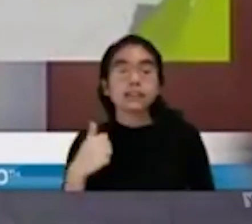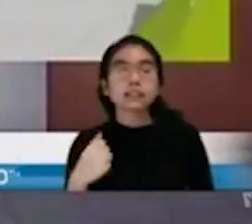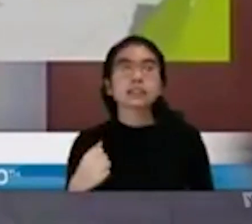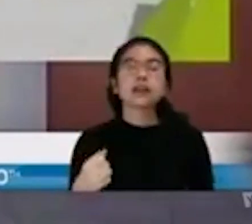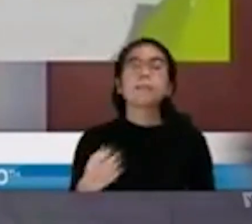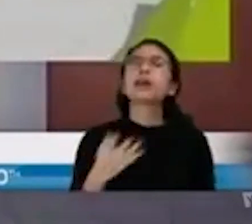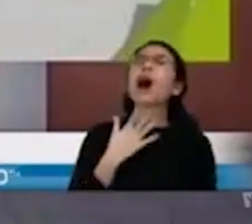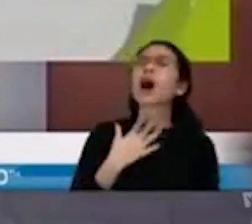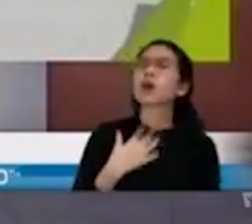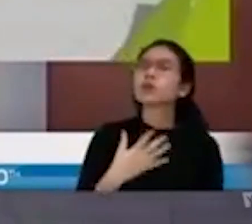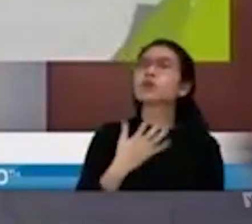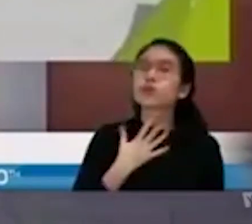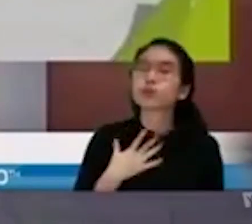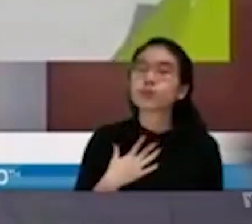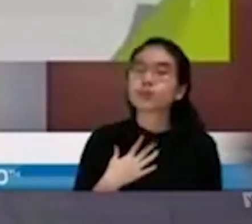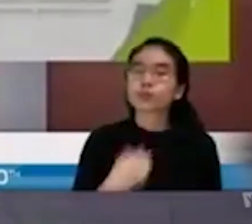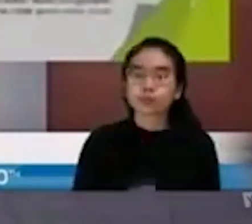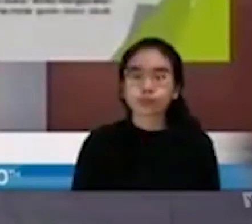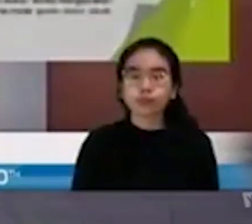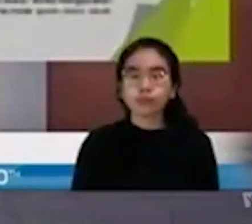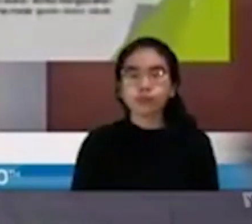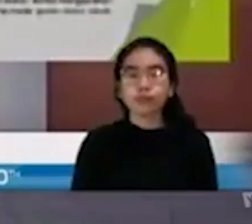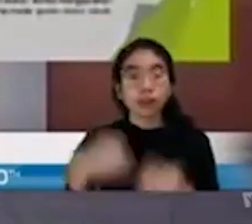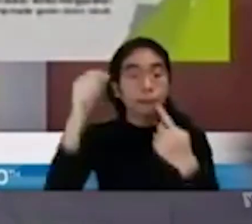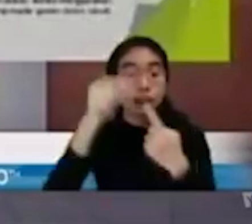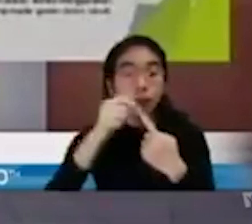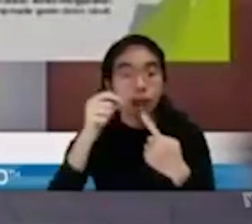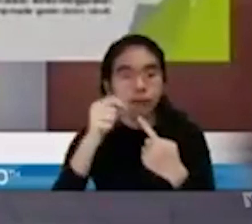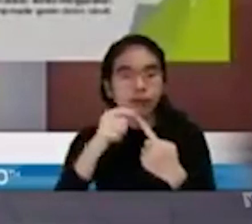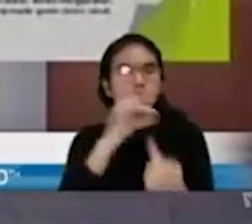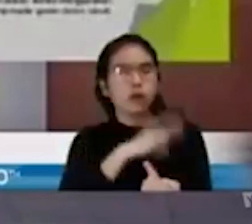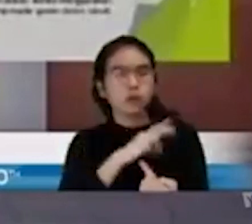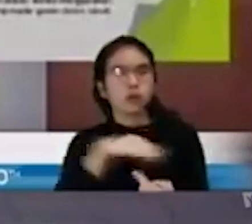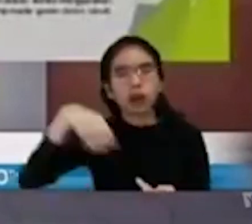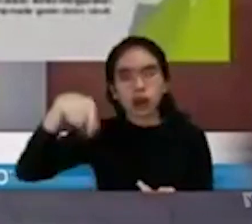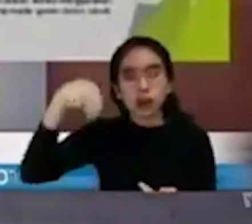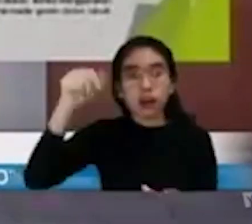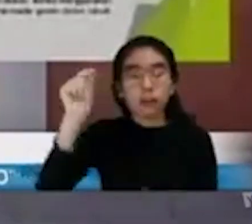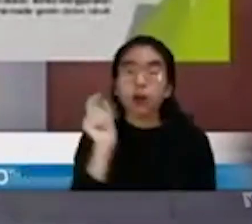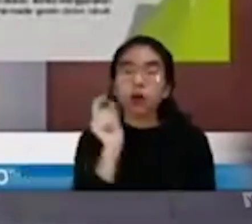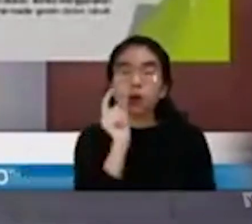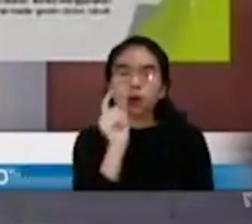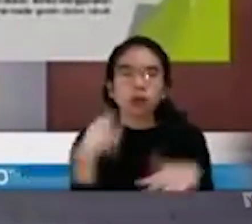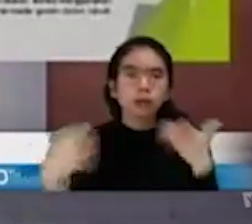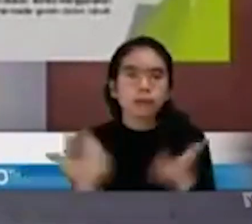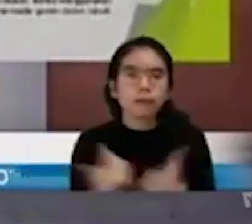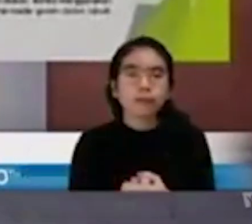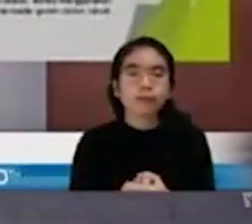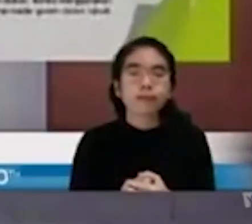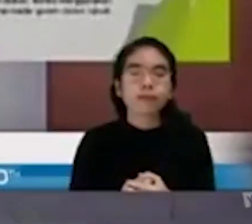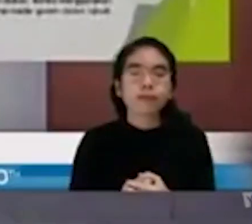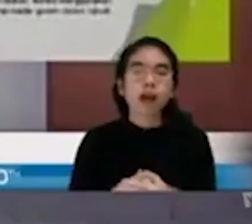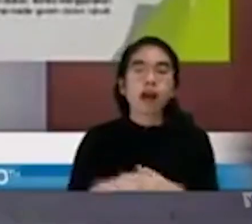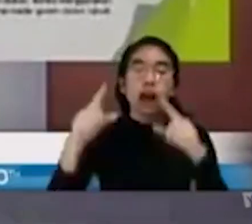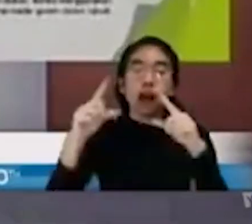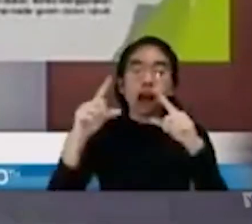pertama, mengawetkan makanan. Garam dinilai berfungsi sebagai pengawet makanan.